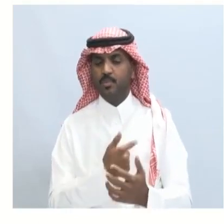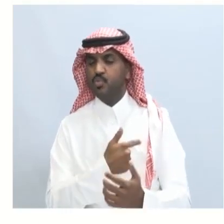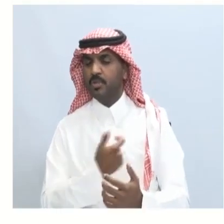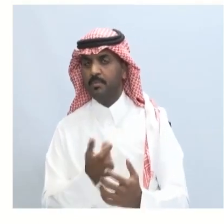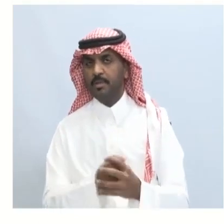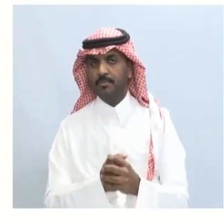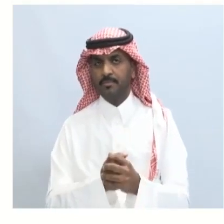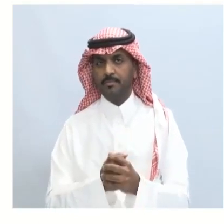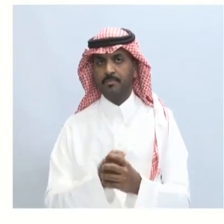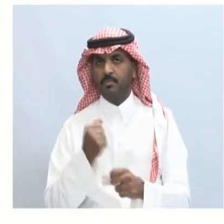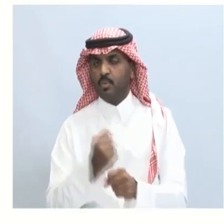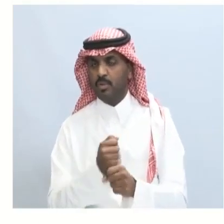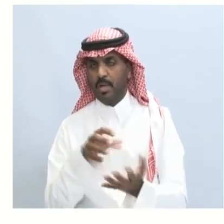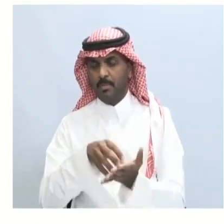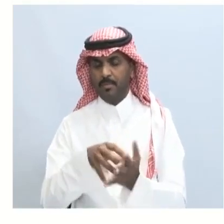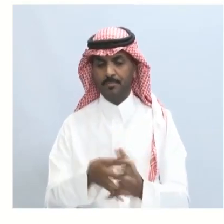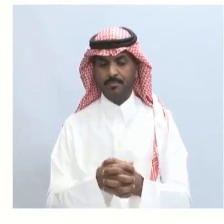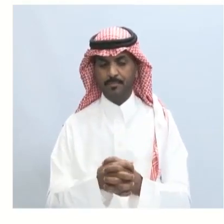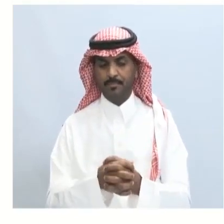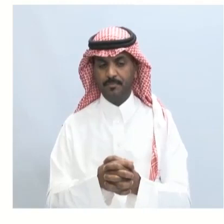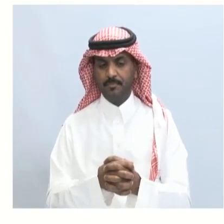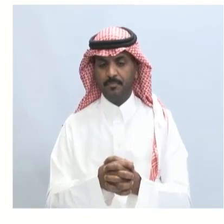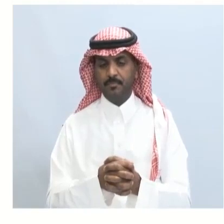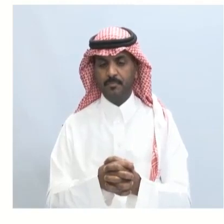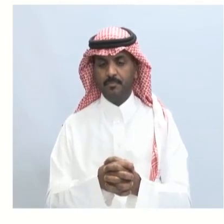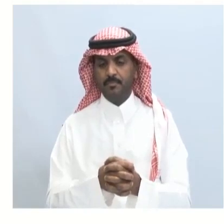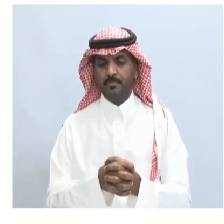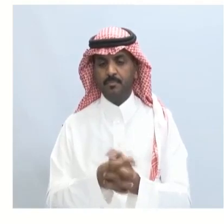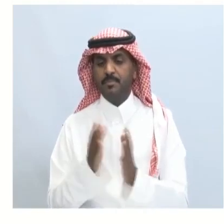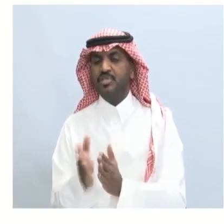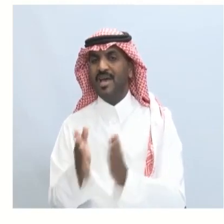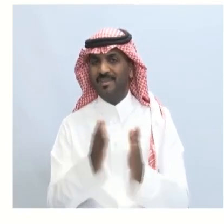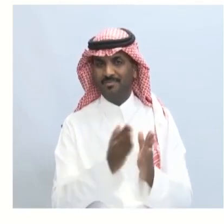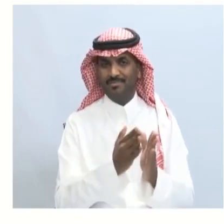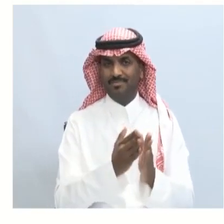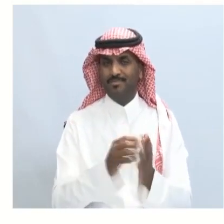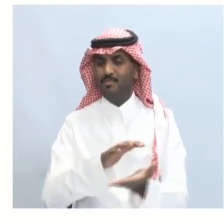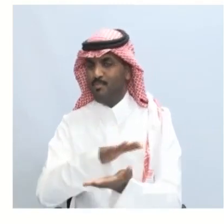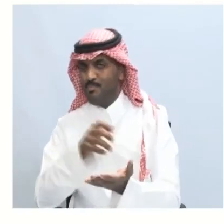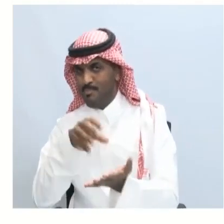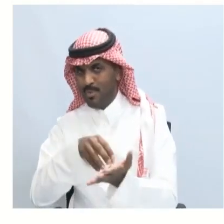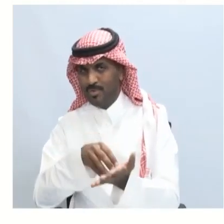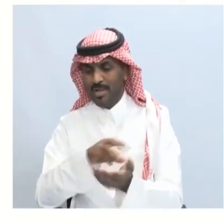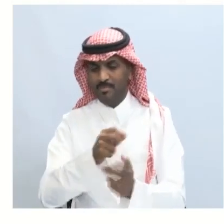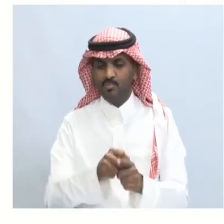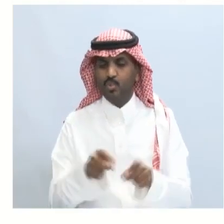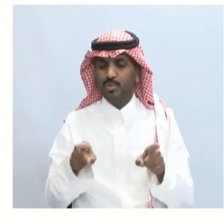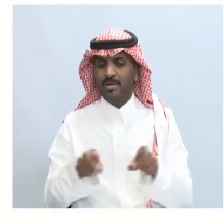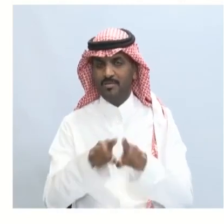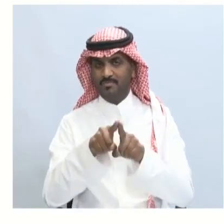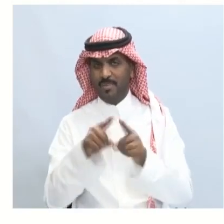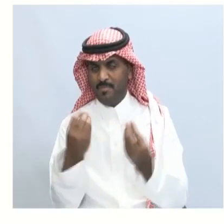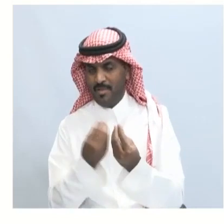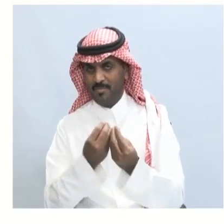وهو موطن الاعمال فيكون للشخص بجانب الموطن العام اذا هو متلازم تجد